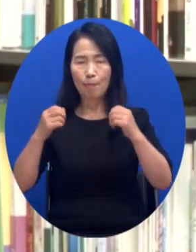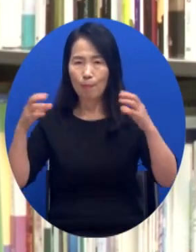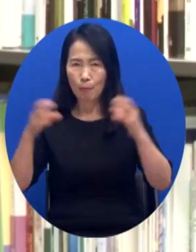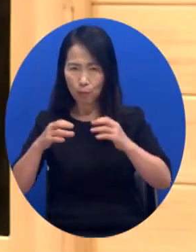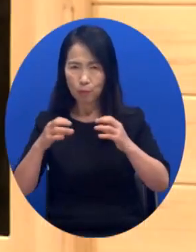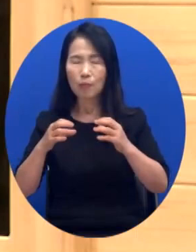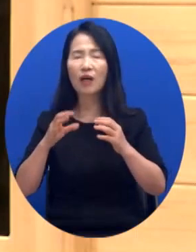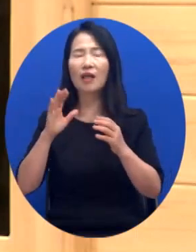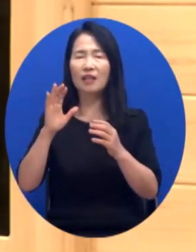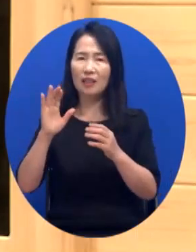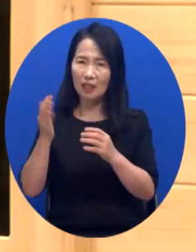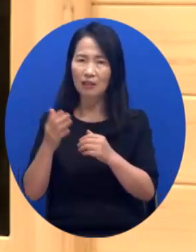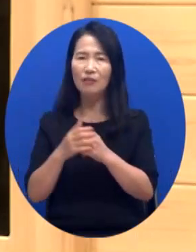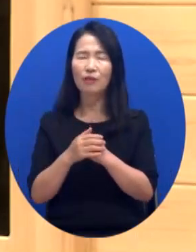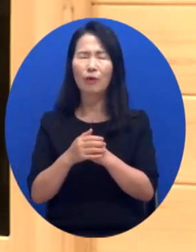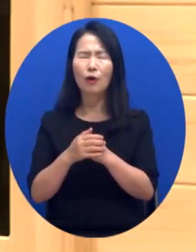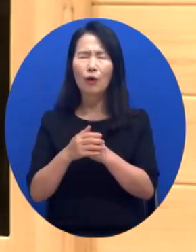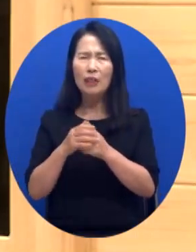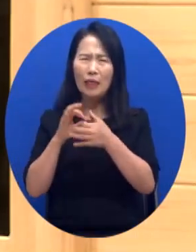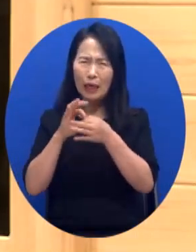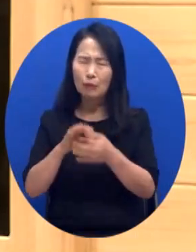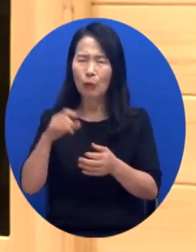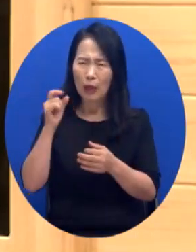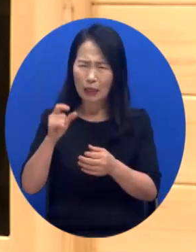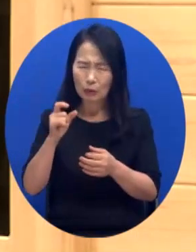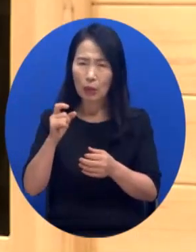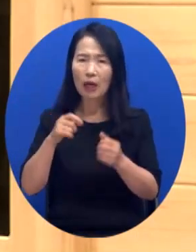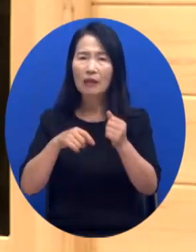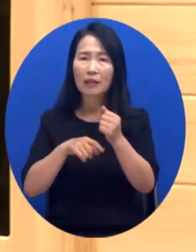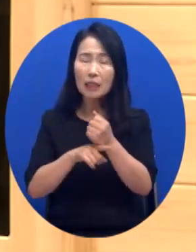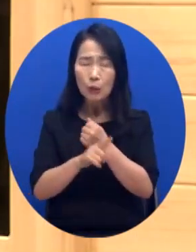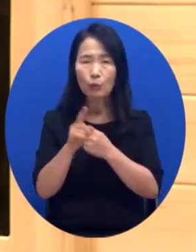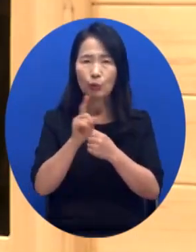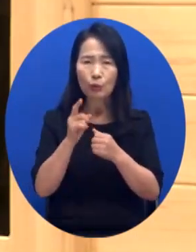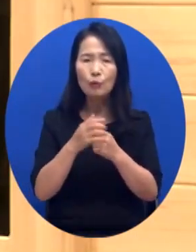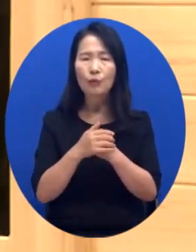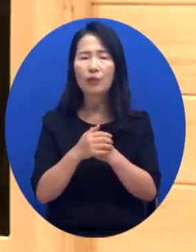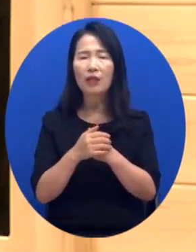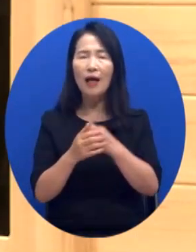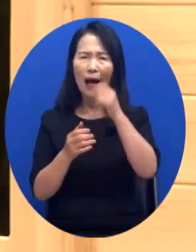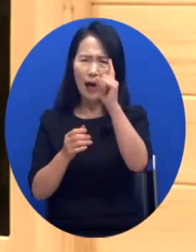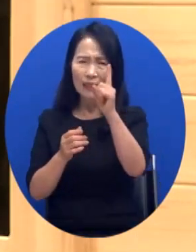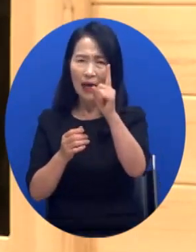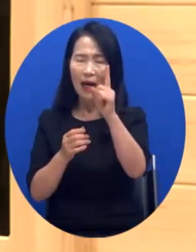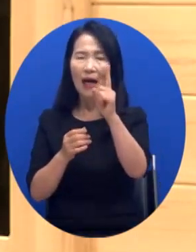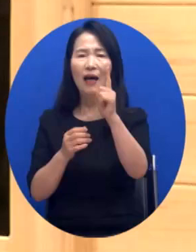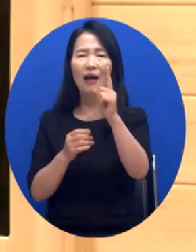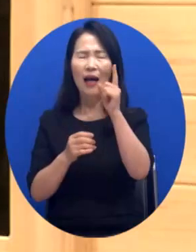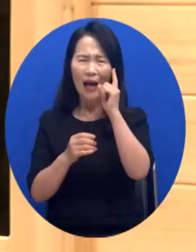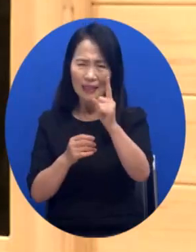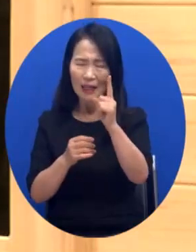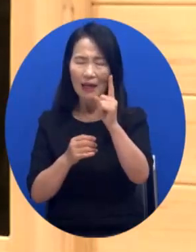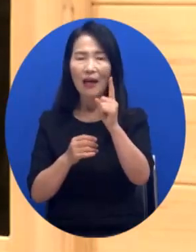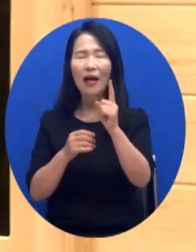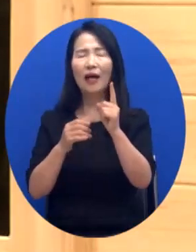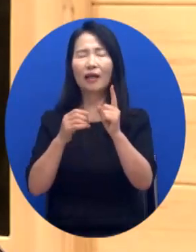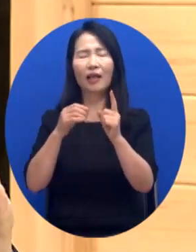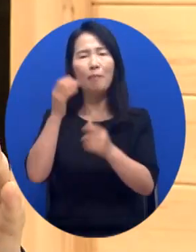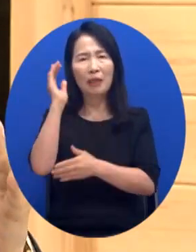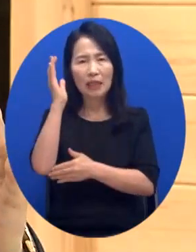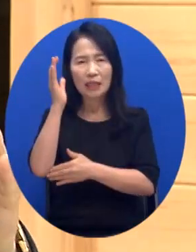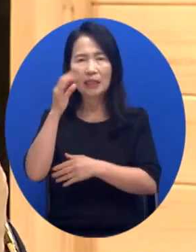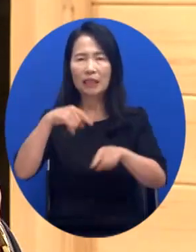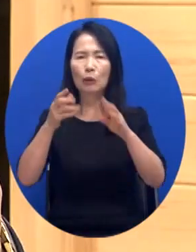어떻게 풀어나요? 줄기차게 강조한 게 저는 원 리더십과 원 메시지를 강조한 겁니다.